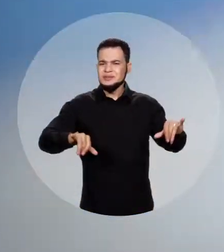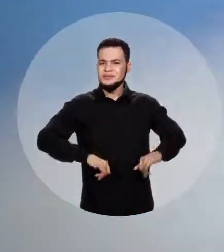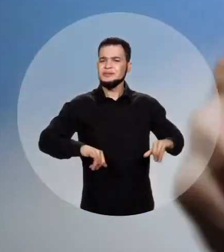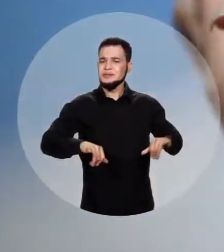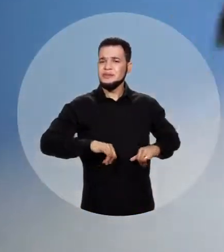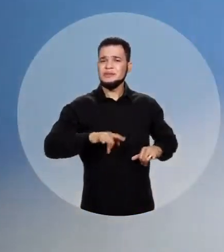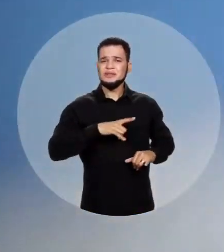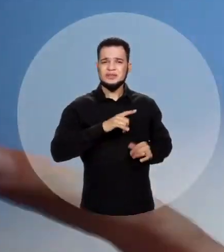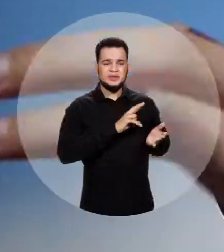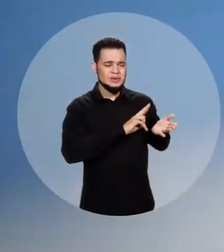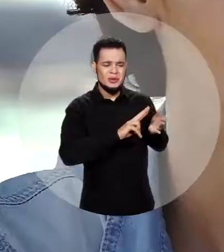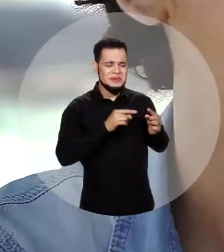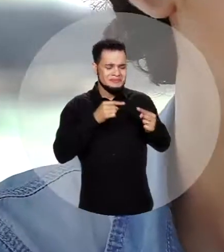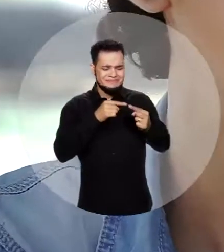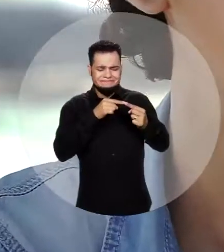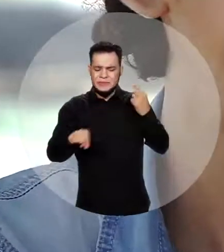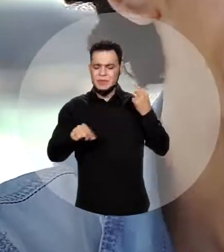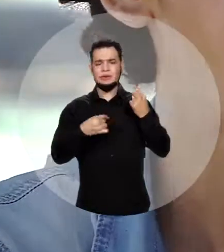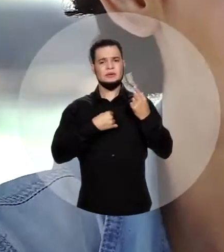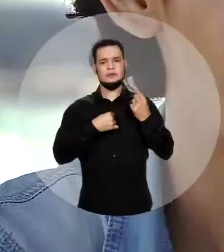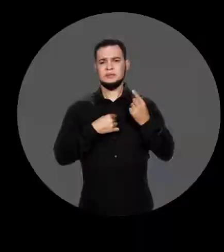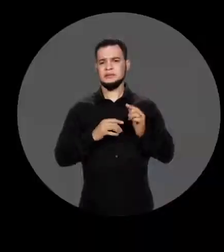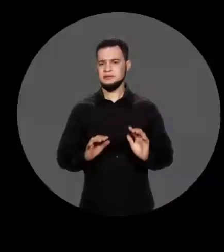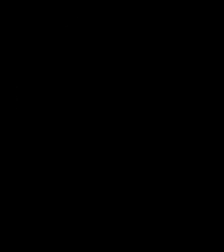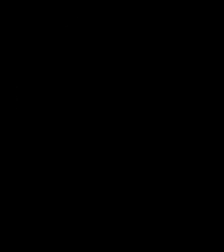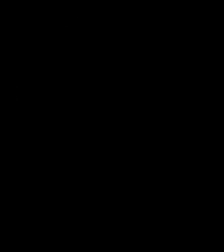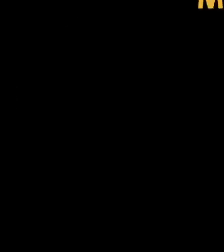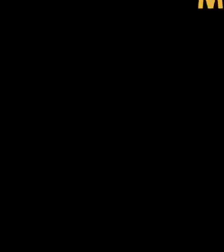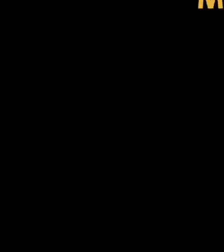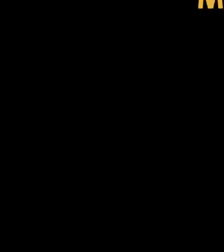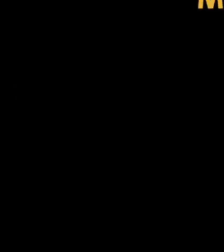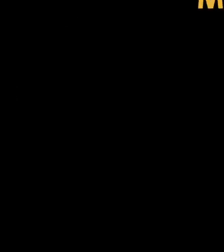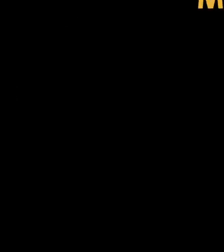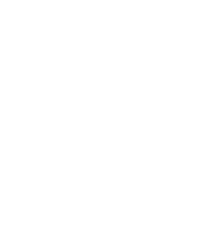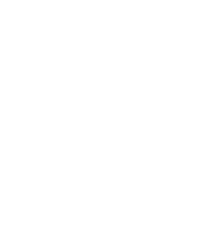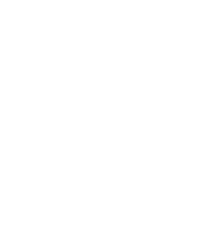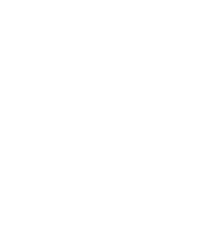por ter que ser aquela pessoa que nunca achava ali, sabe?